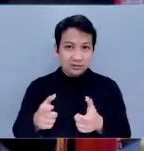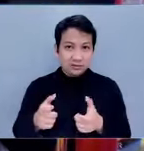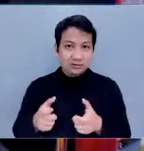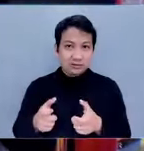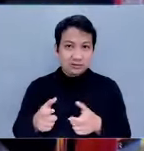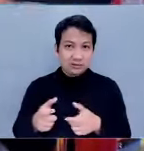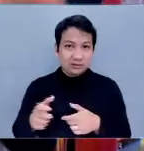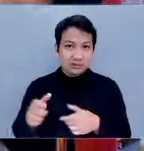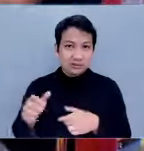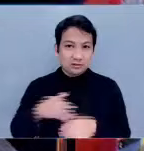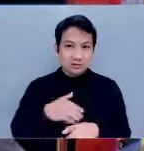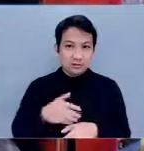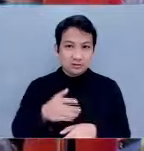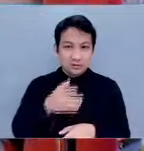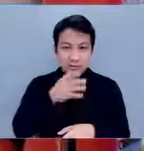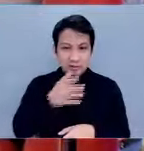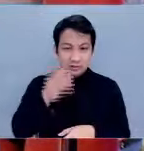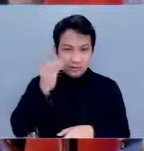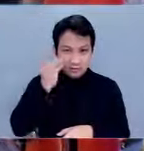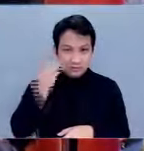si Donnie para mani yung telepono.